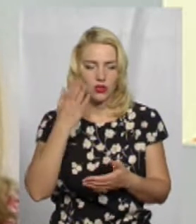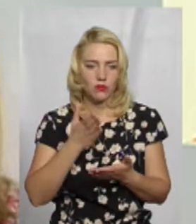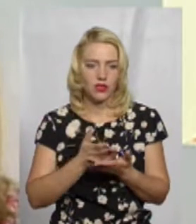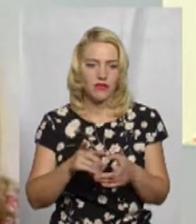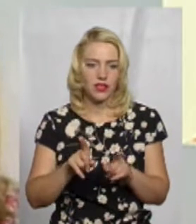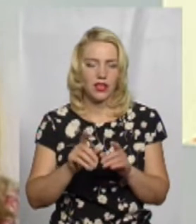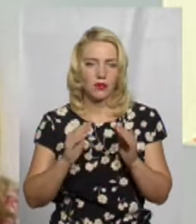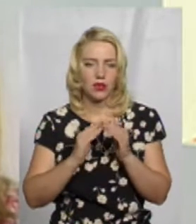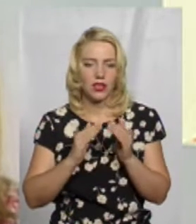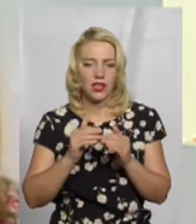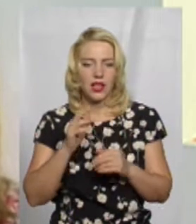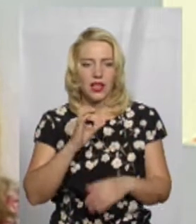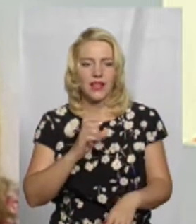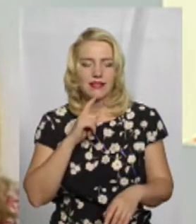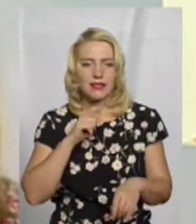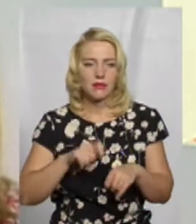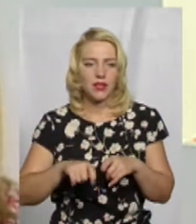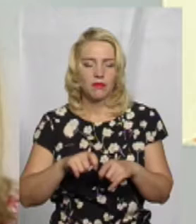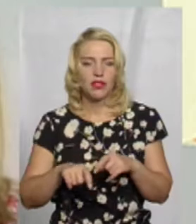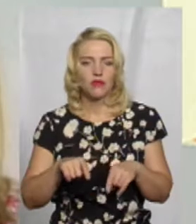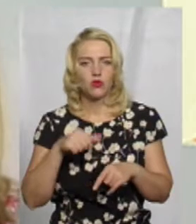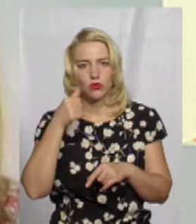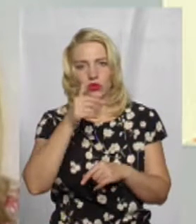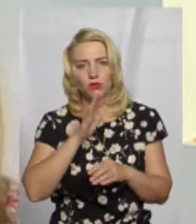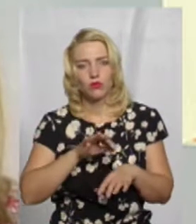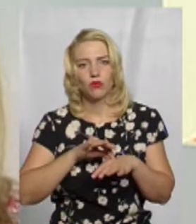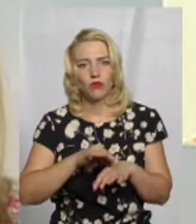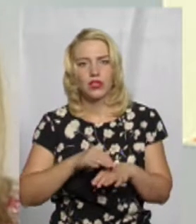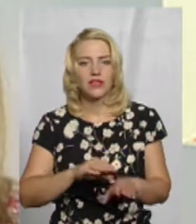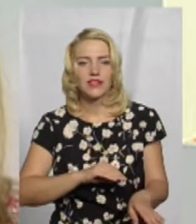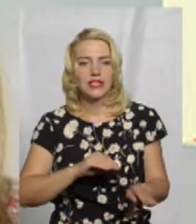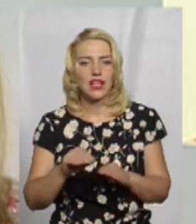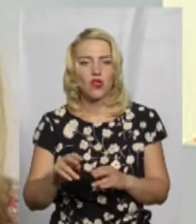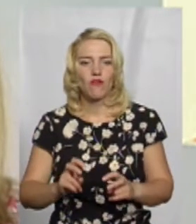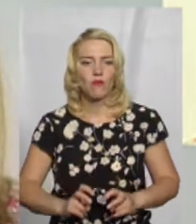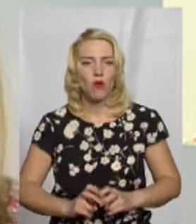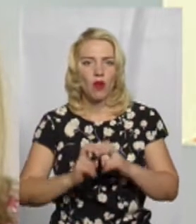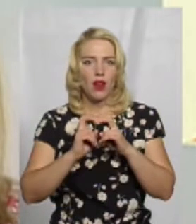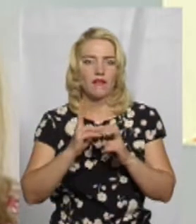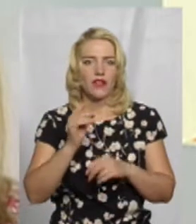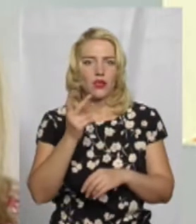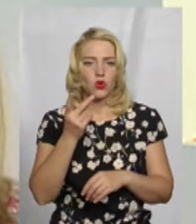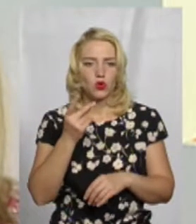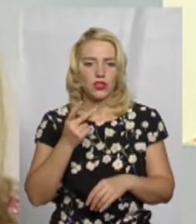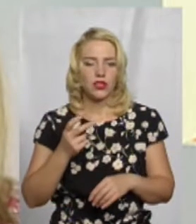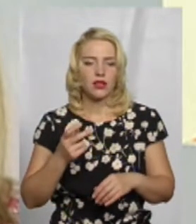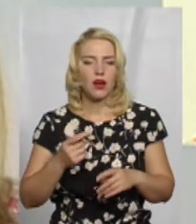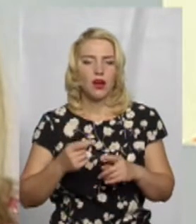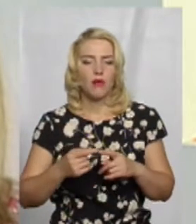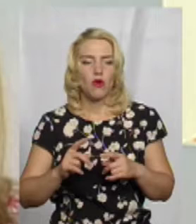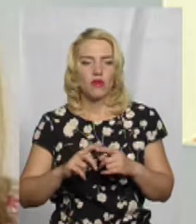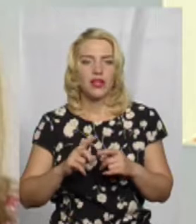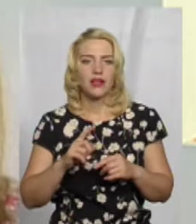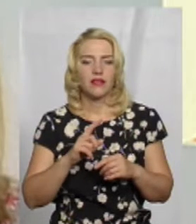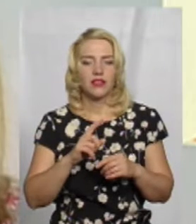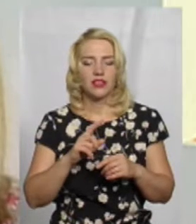такий, будемо казати, експеримент ми цього року проведемо. Встановимо ліфт на другий поверх, до другого поверха,